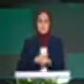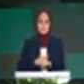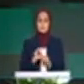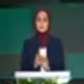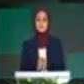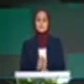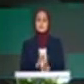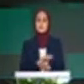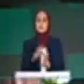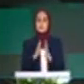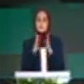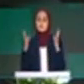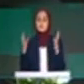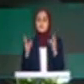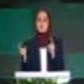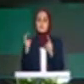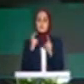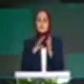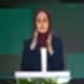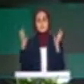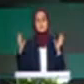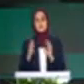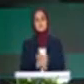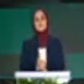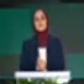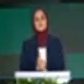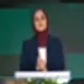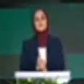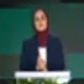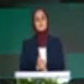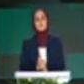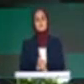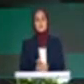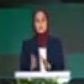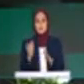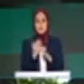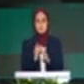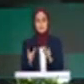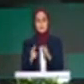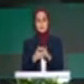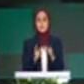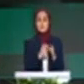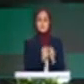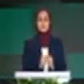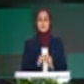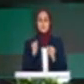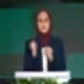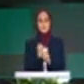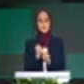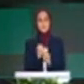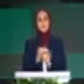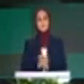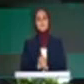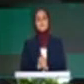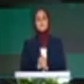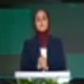اهلا رمضان. أيوة. ده لتوسيع الانتشار. ولكن ده هيبقى في الركن بتاع اهل رمضان وليس في بقيه السلسله. طب معلش قول لي الكيس